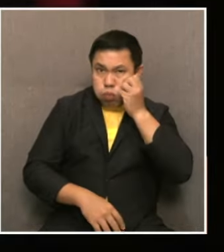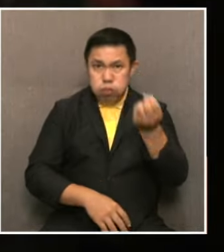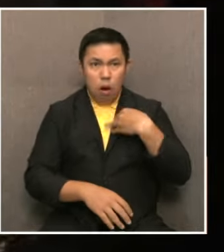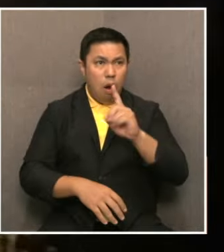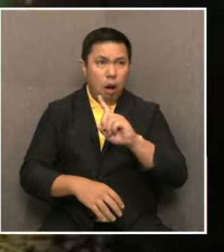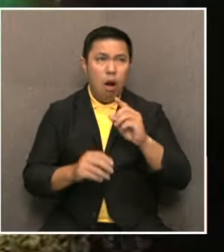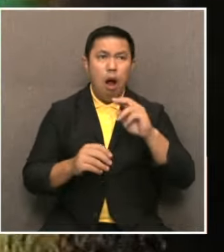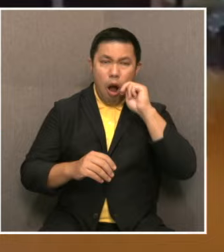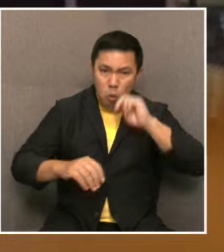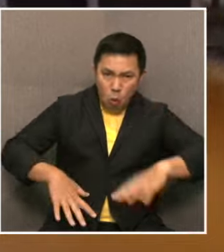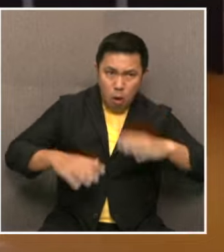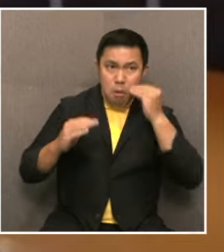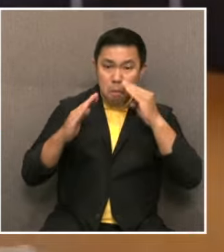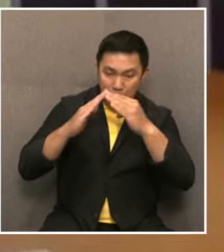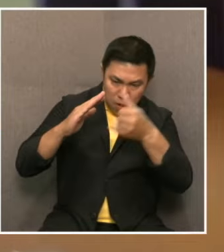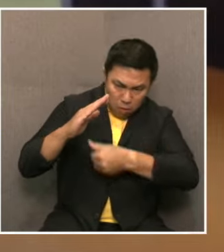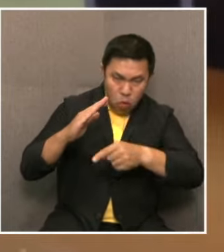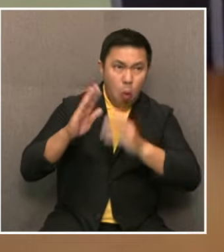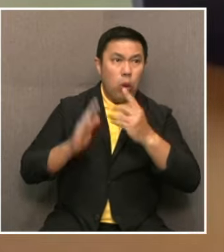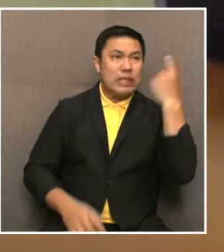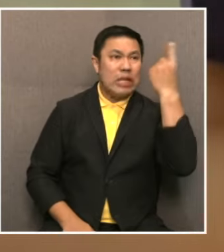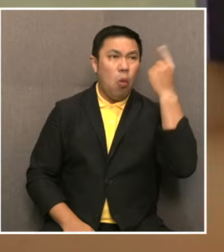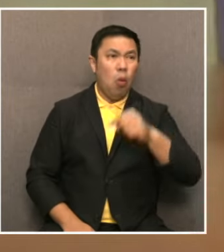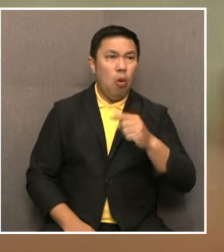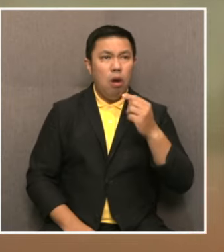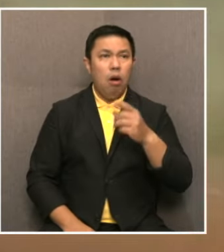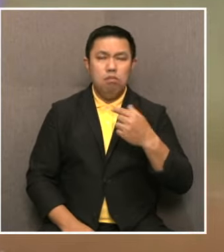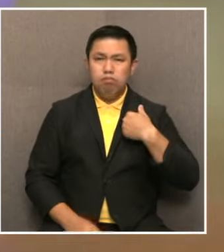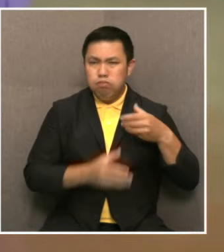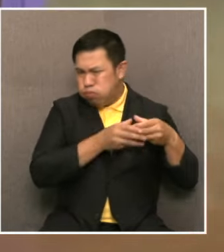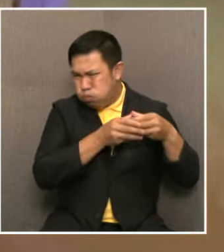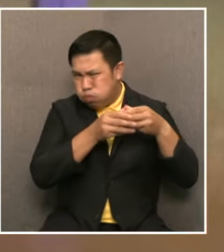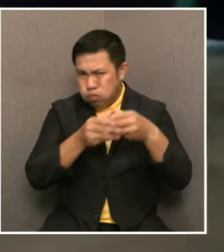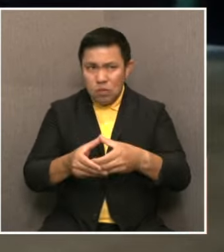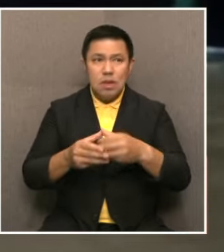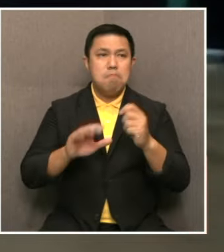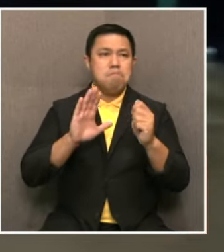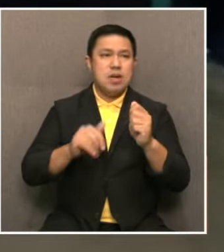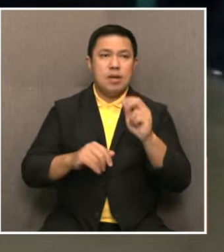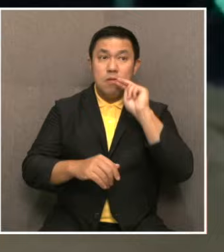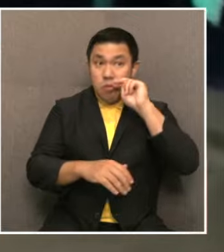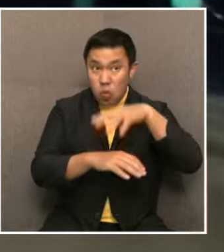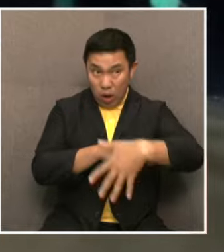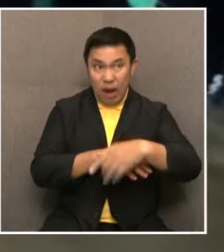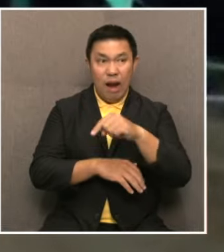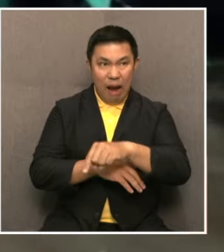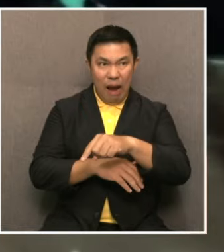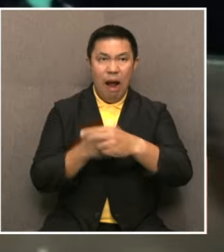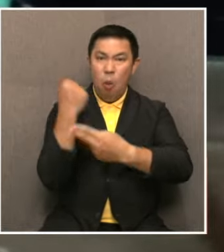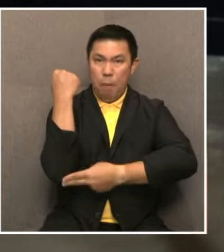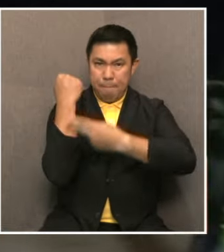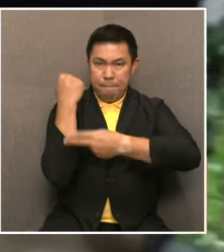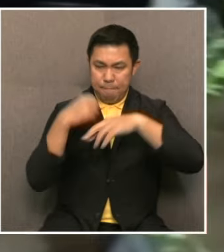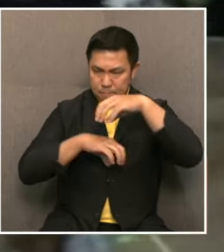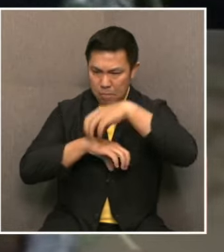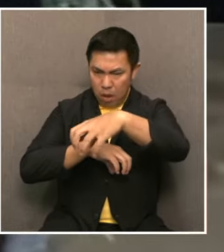ติดอยู่ภายในบ้านจึงไปตรวจสอบพื้นที่ตำบลหินตั้งอำเภอเมืองนครนายกที่บริเวณที่พักรีสอร์ท